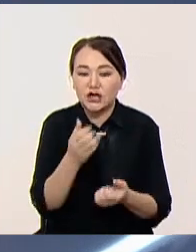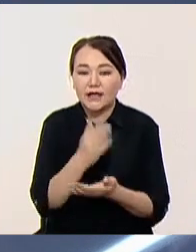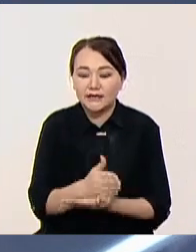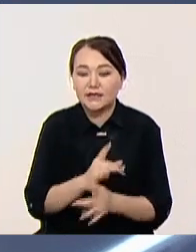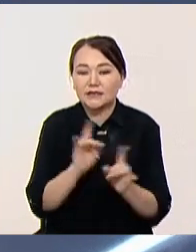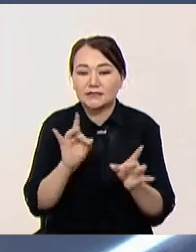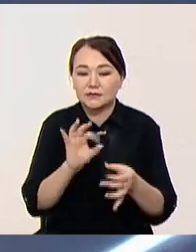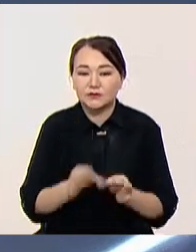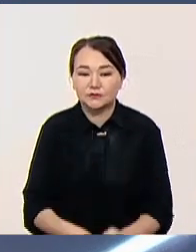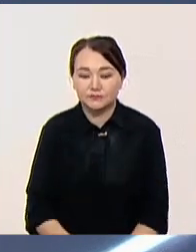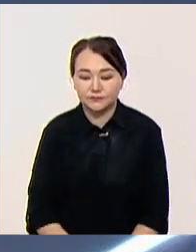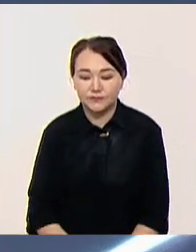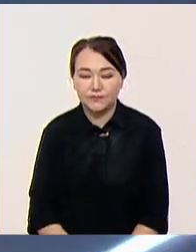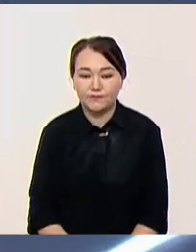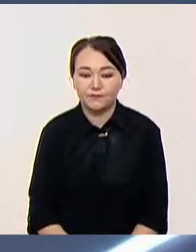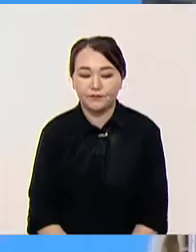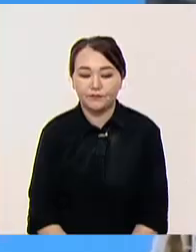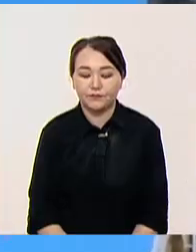оказывается, расскажет наш корреспондент.